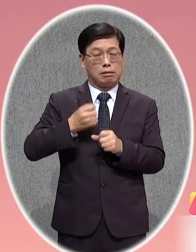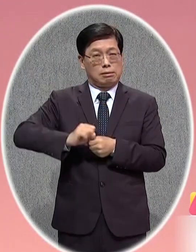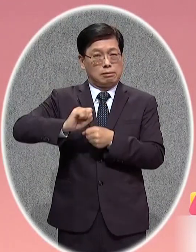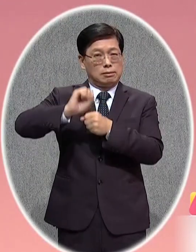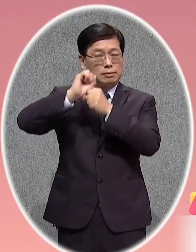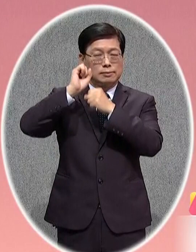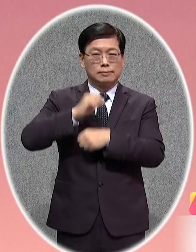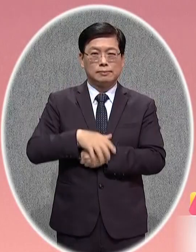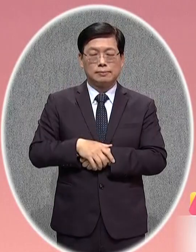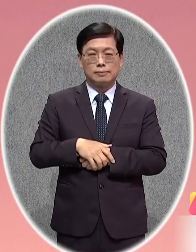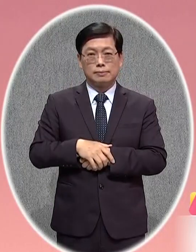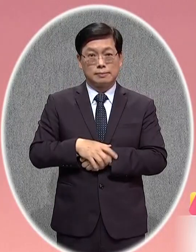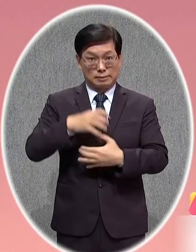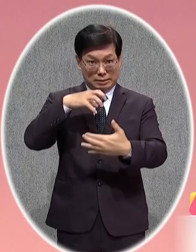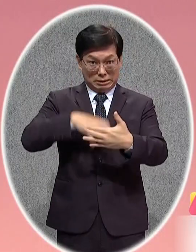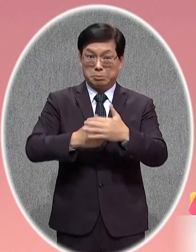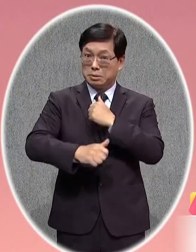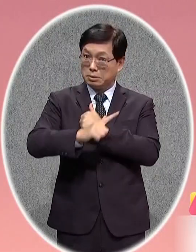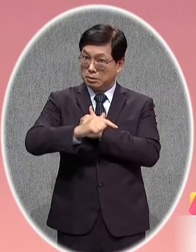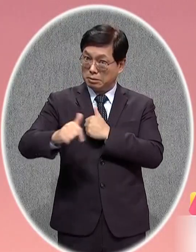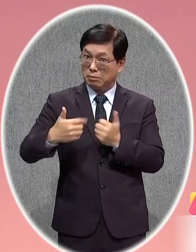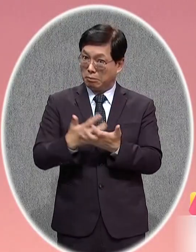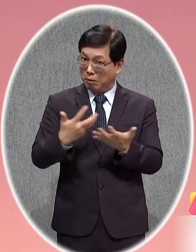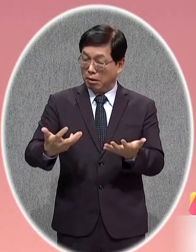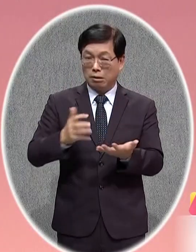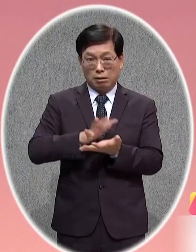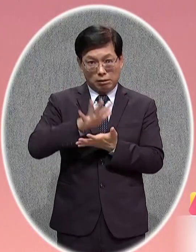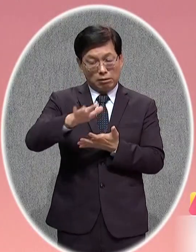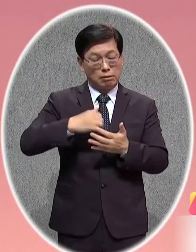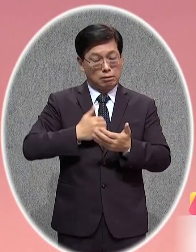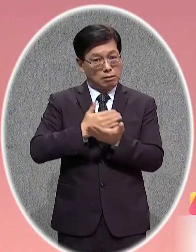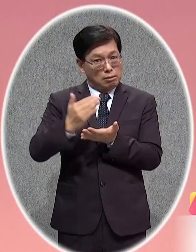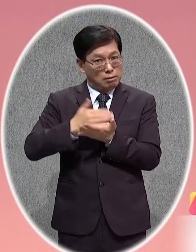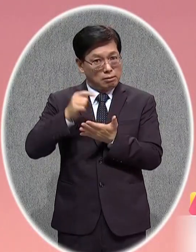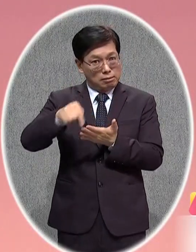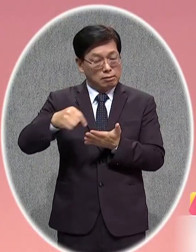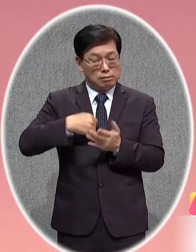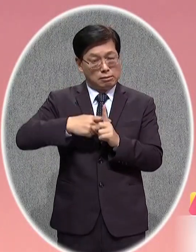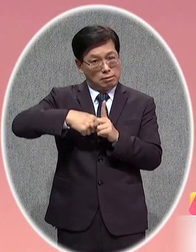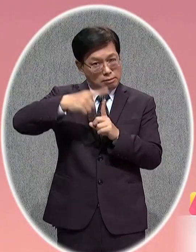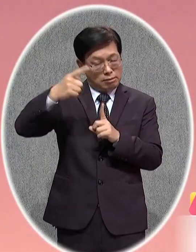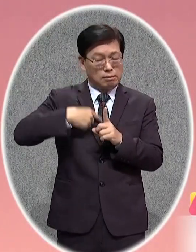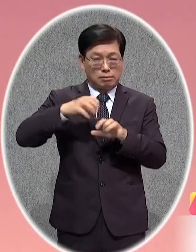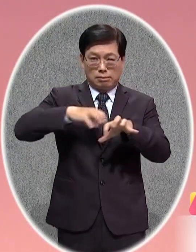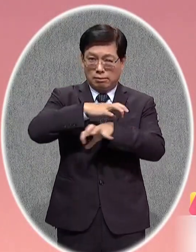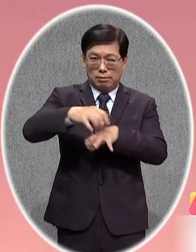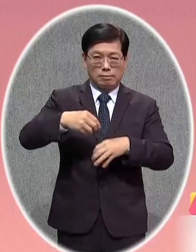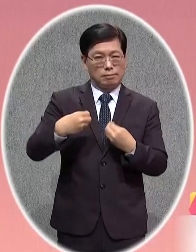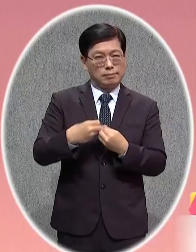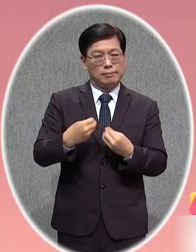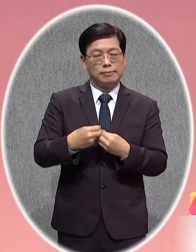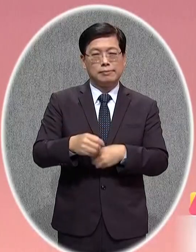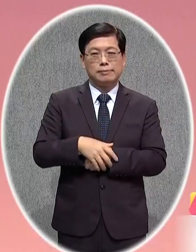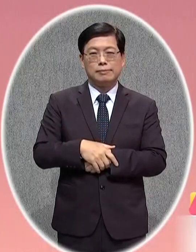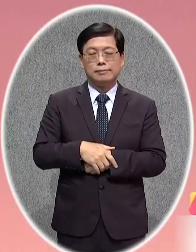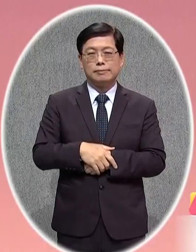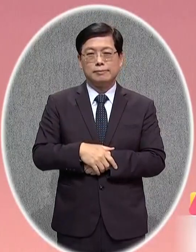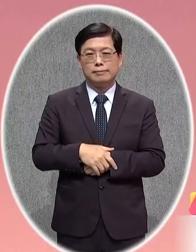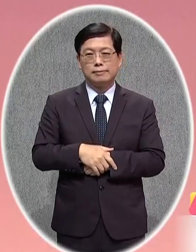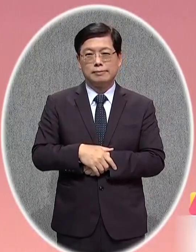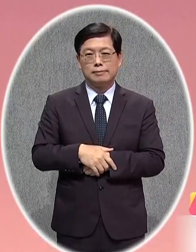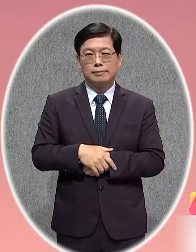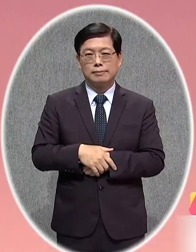升的这种情况，里面的生物未来怎么样来克服这个不断升温的一个生存的条件？